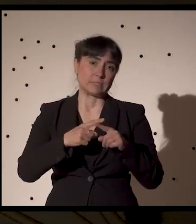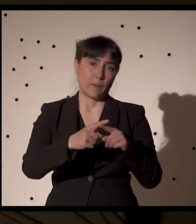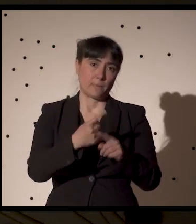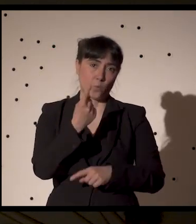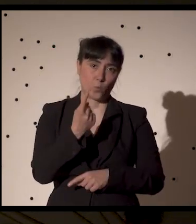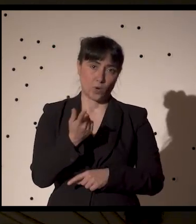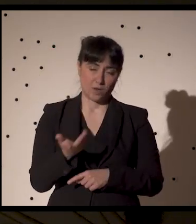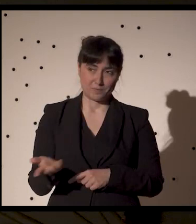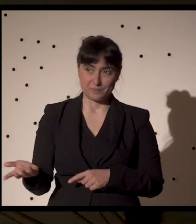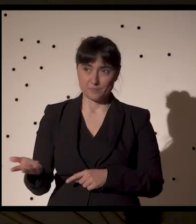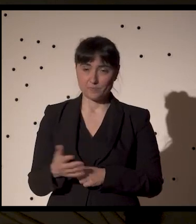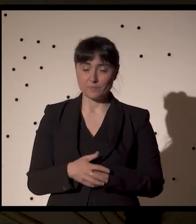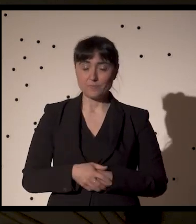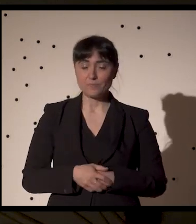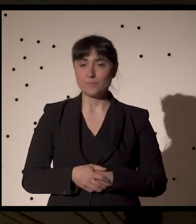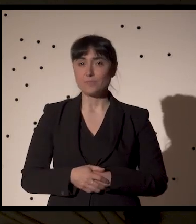per l'appunto